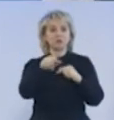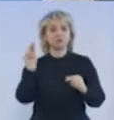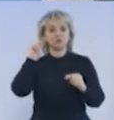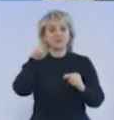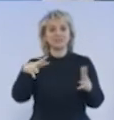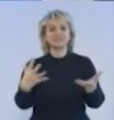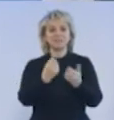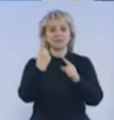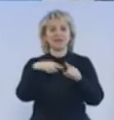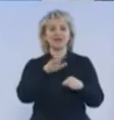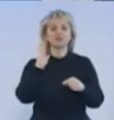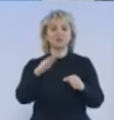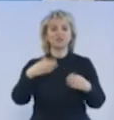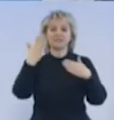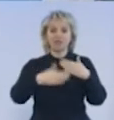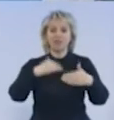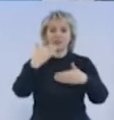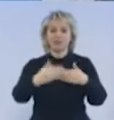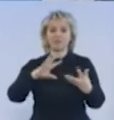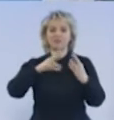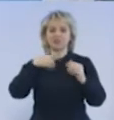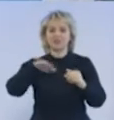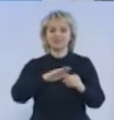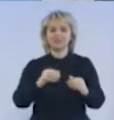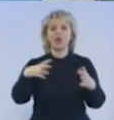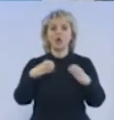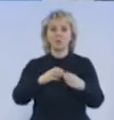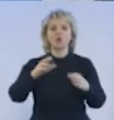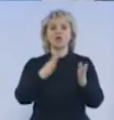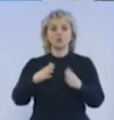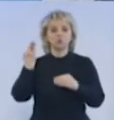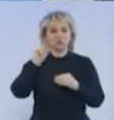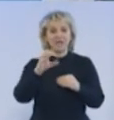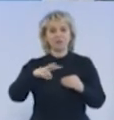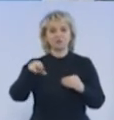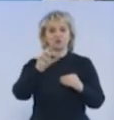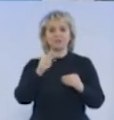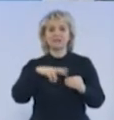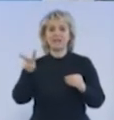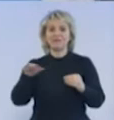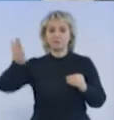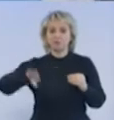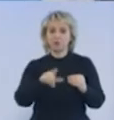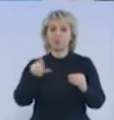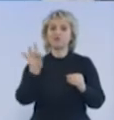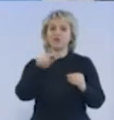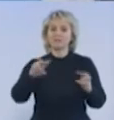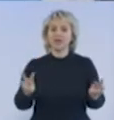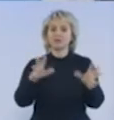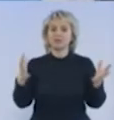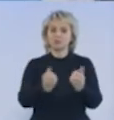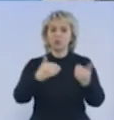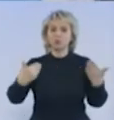учений спасателей, которые стали заключительным этапом всероссийского командно-штабного учения МЧС. На левом берегу Дона в Ростове от огня